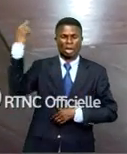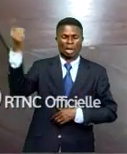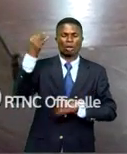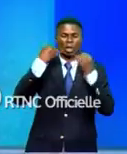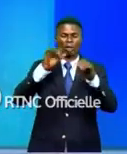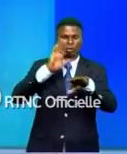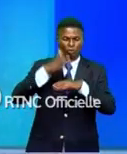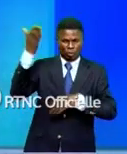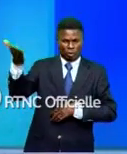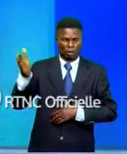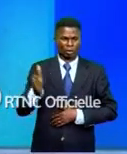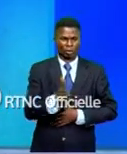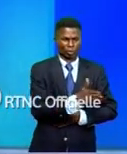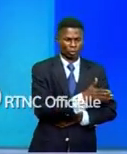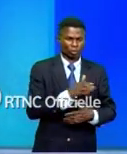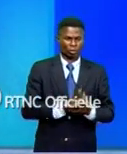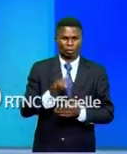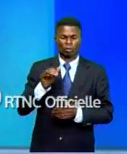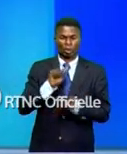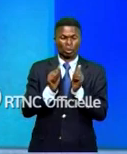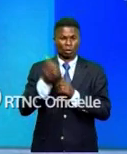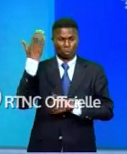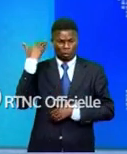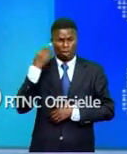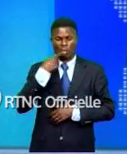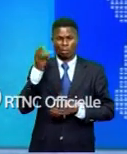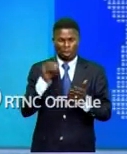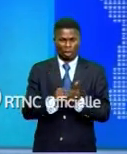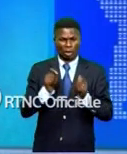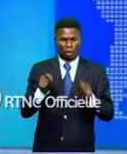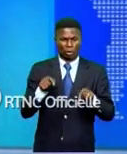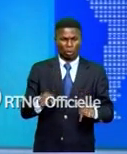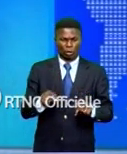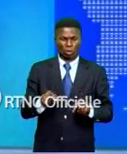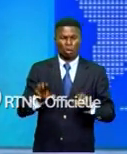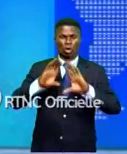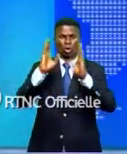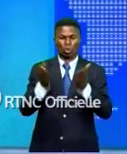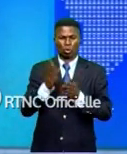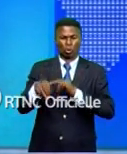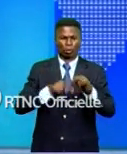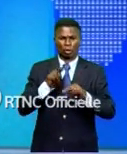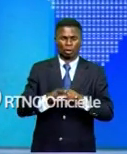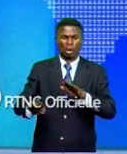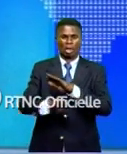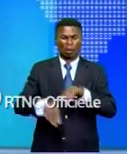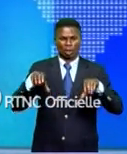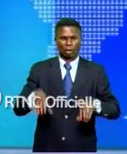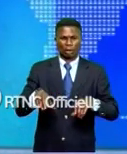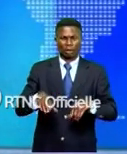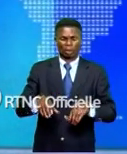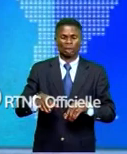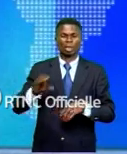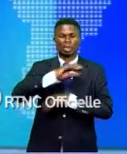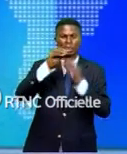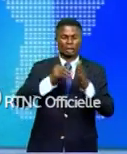internationale. Les secteurs eau, on en parle encore dans ce journal. La Commission internationale du bassin Congo-Ubangi-Sangasikos,